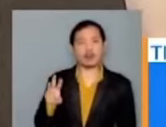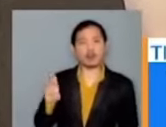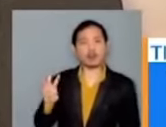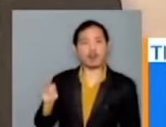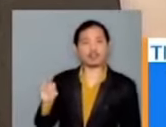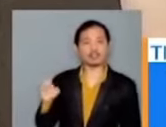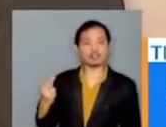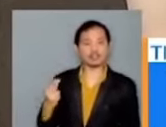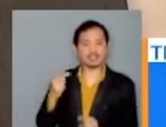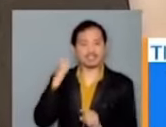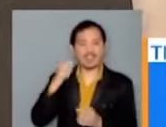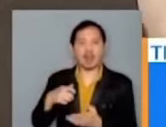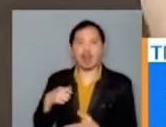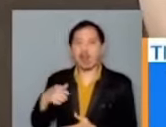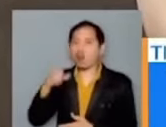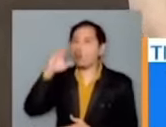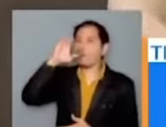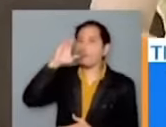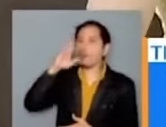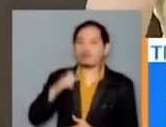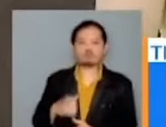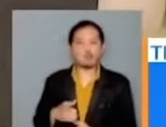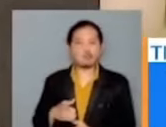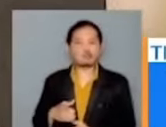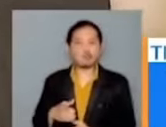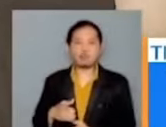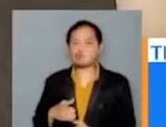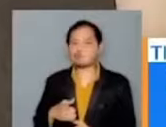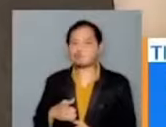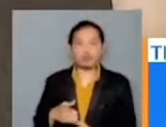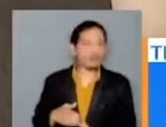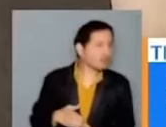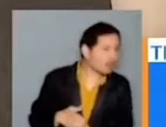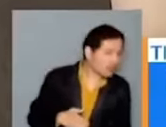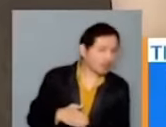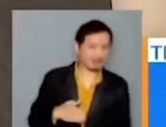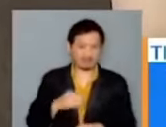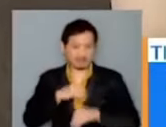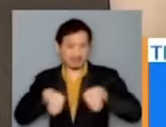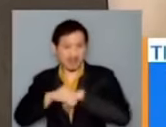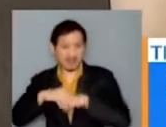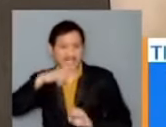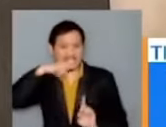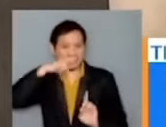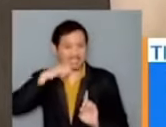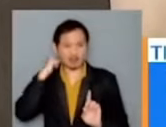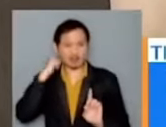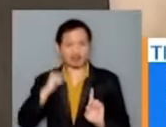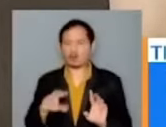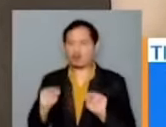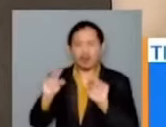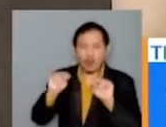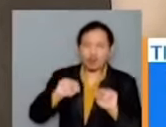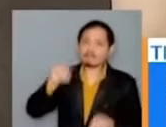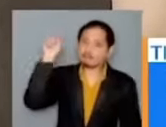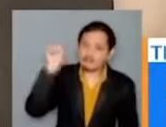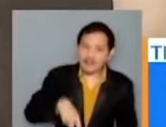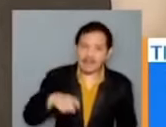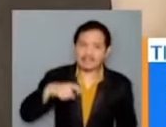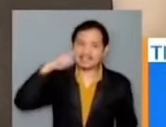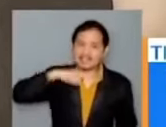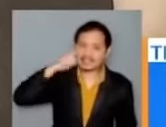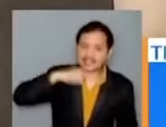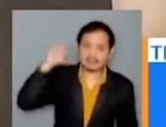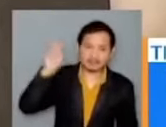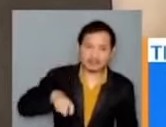a no-no-no again. No. Pag-toothbrush nga po, di ba, hindi sapat. Mouthwash pa kaya? Tama. Di ba po? Yes. It's a no-no-no